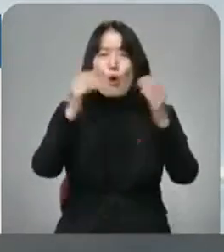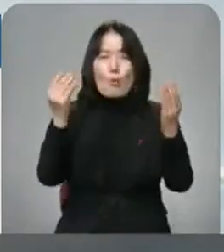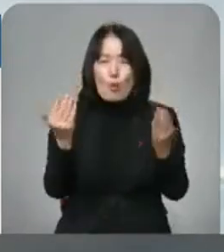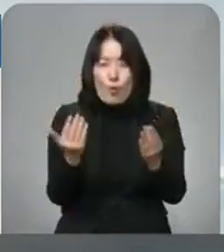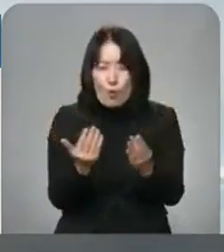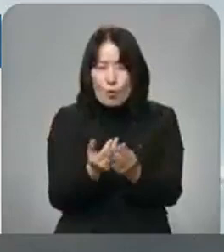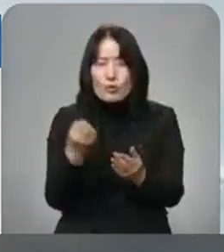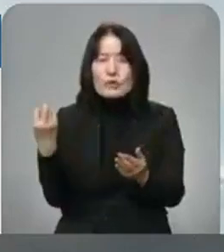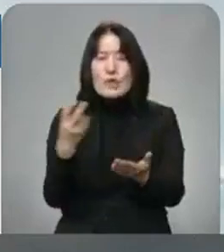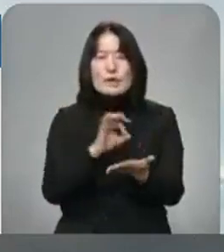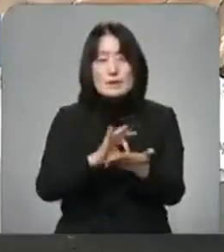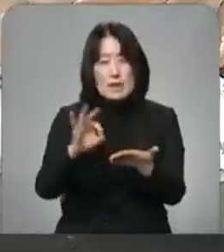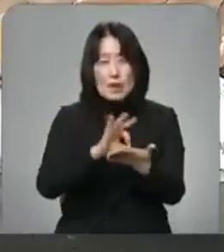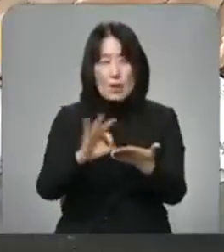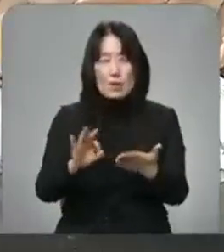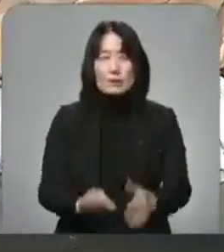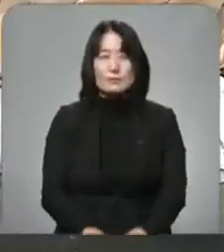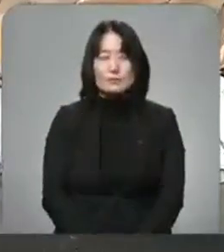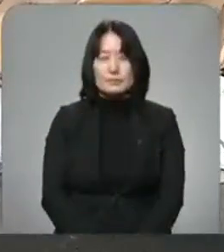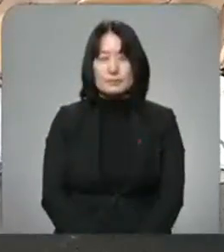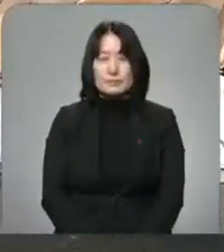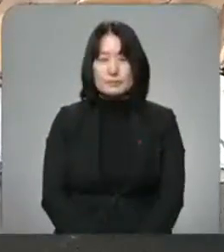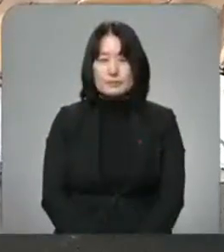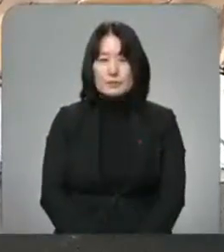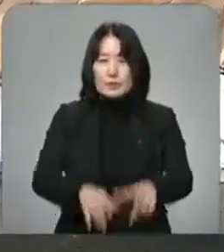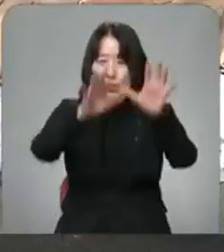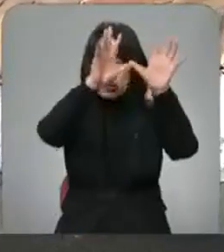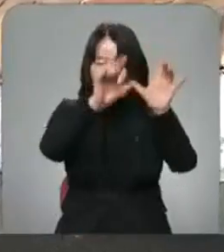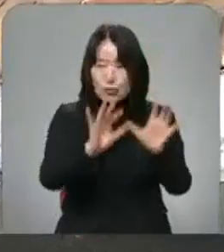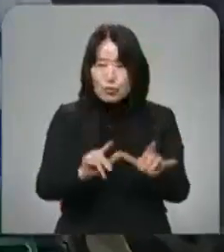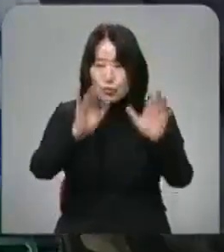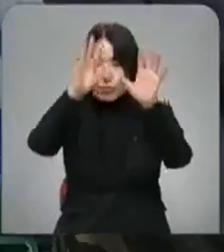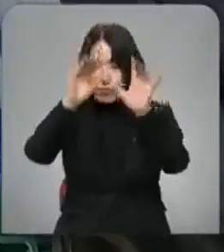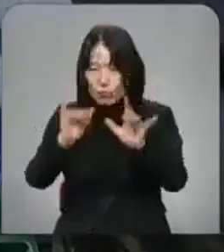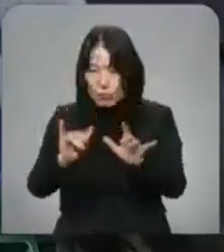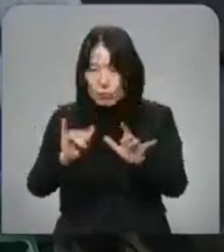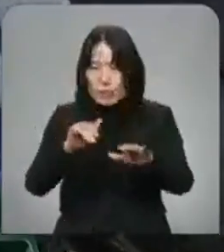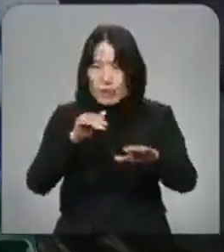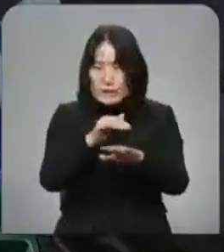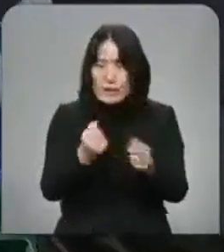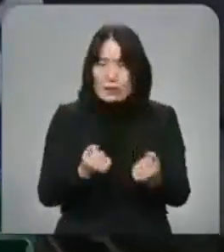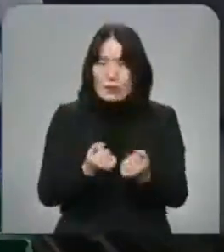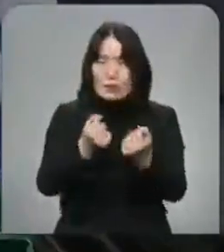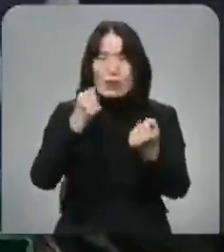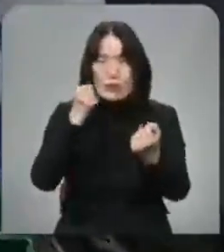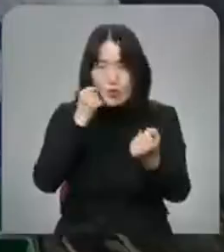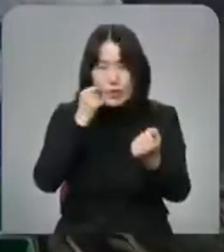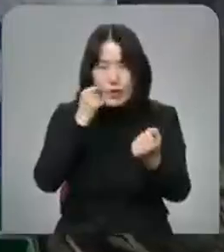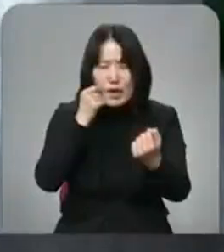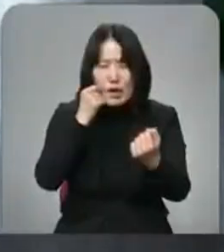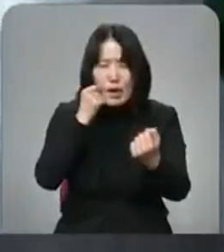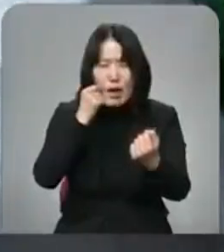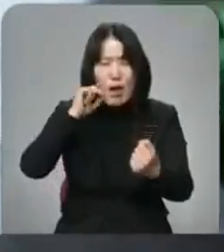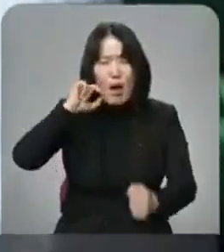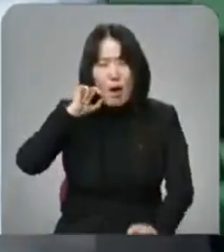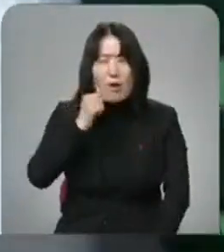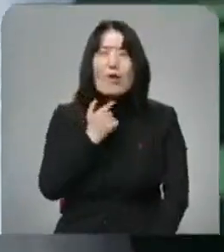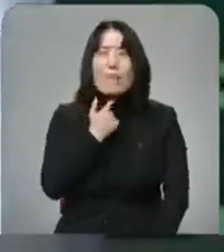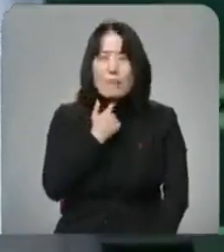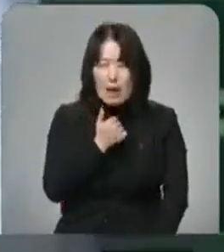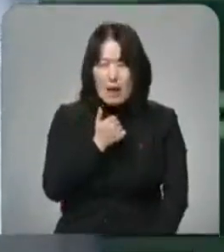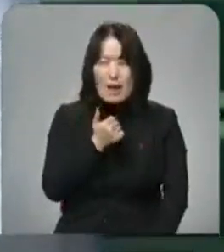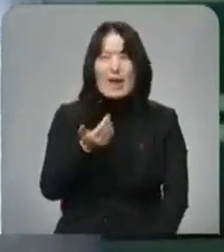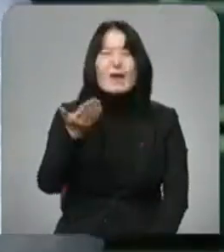저희들이 회수를 해오고 있습니다. 무엇보다 눈이 많이 오는데도 제설차가 접근하기 어려워 애를 먹던 건 이제 옛일이